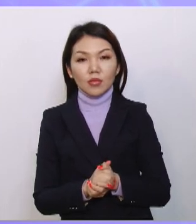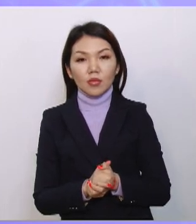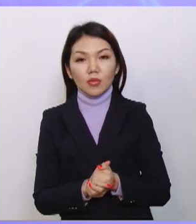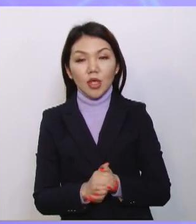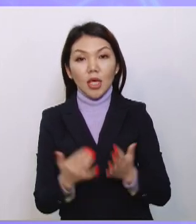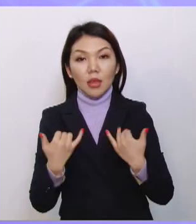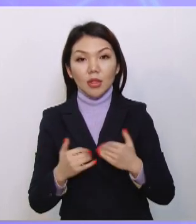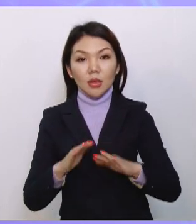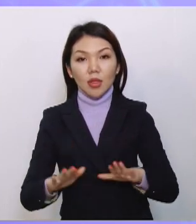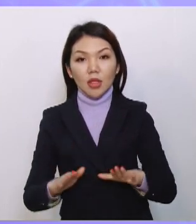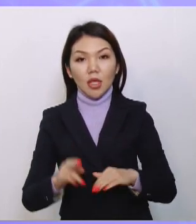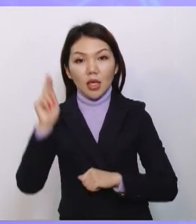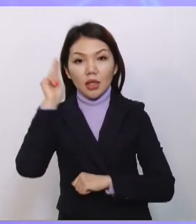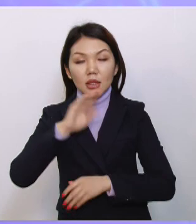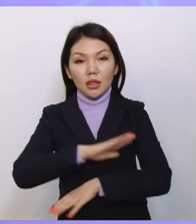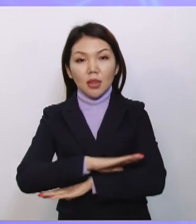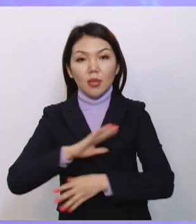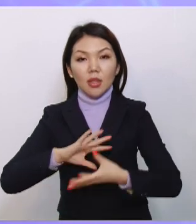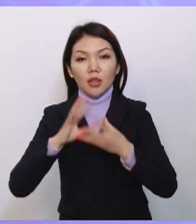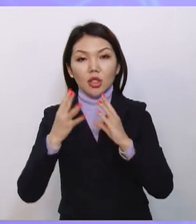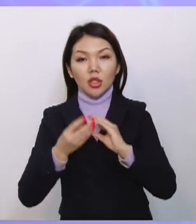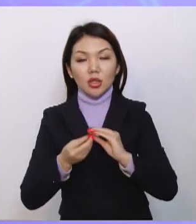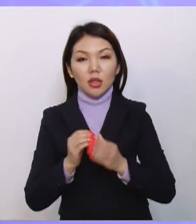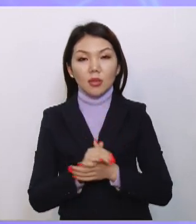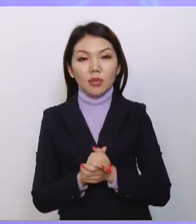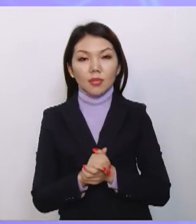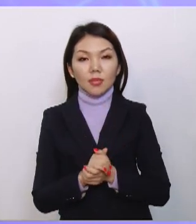Эмесе балдар, сабакты жыйынтыктайбыз.